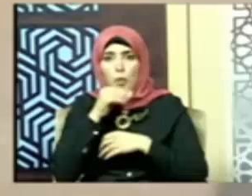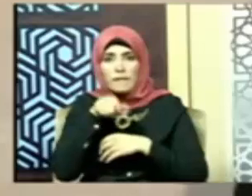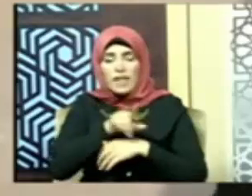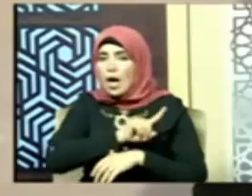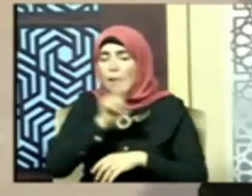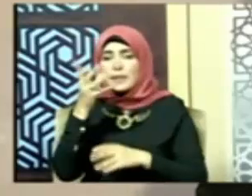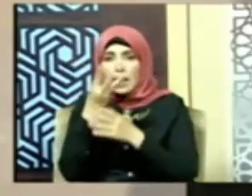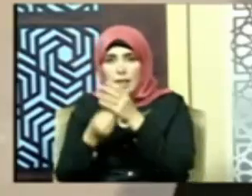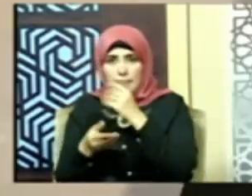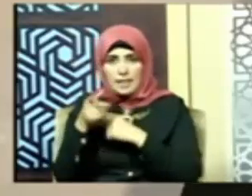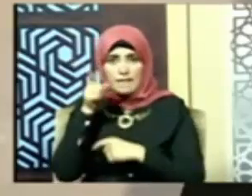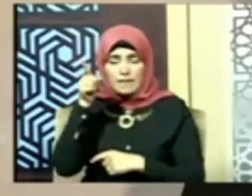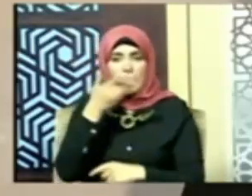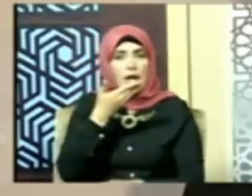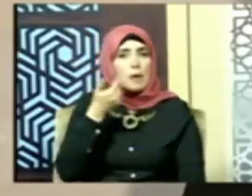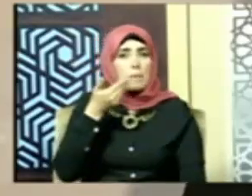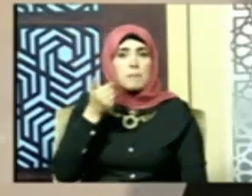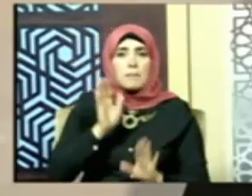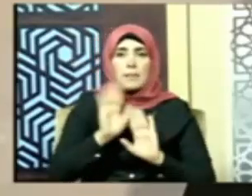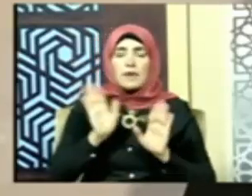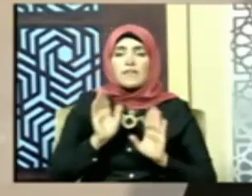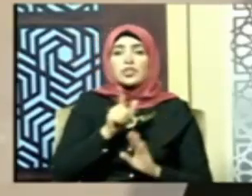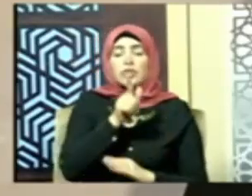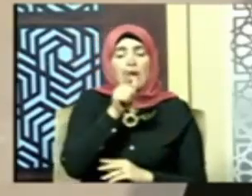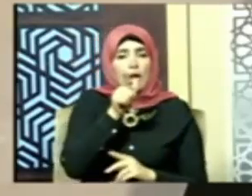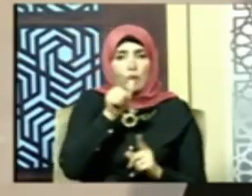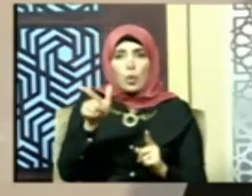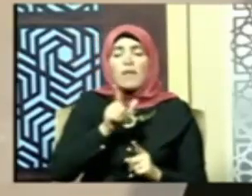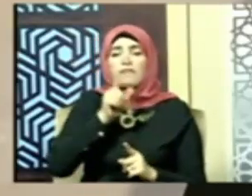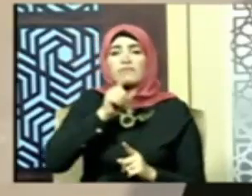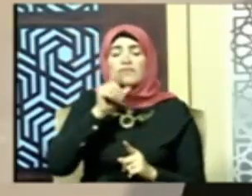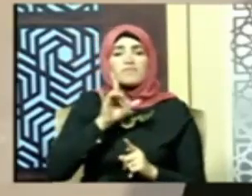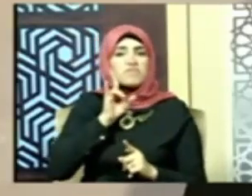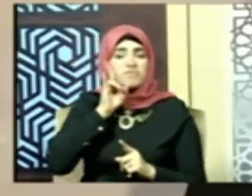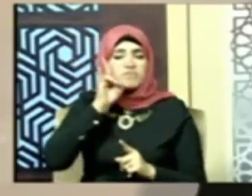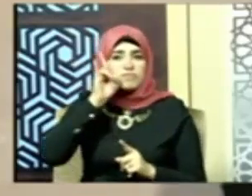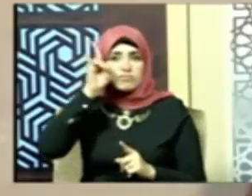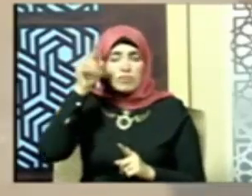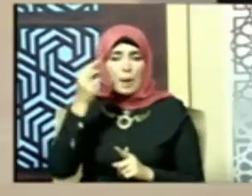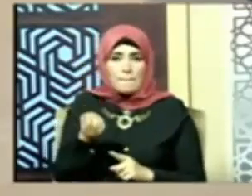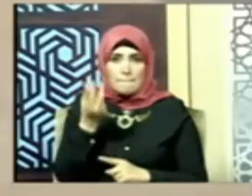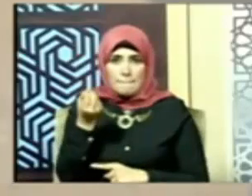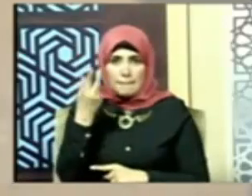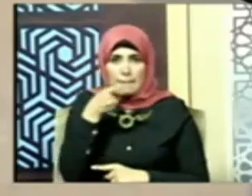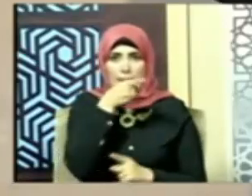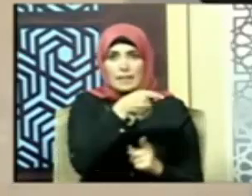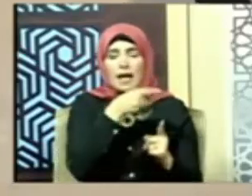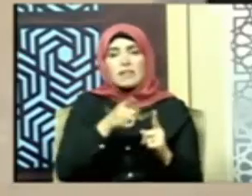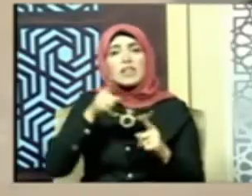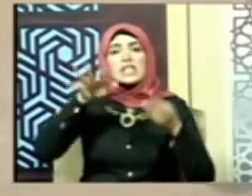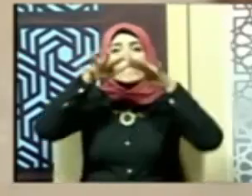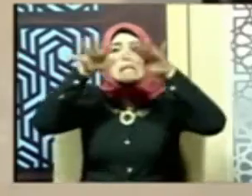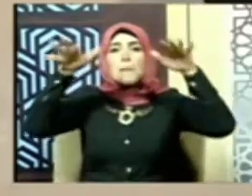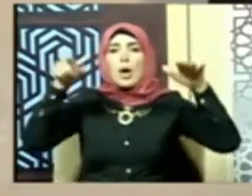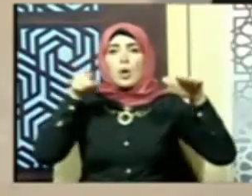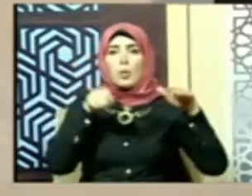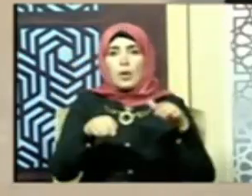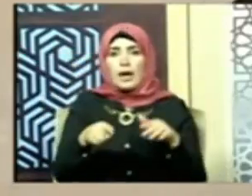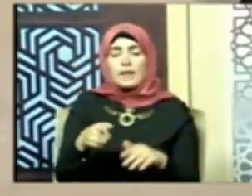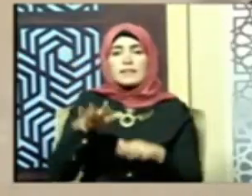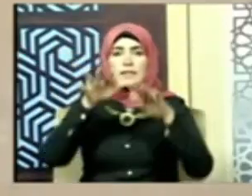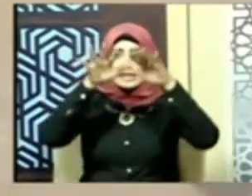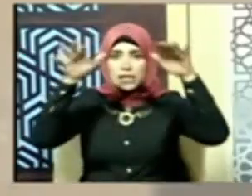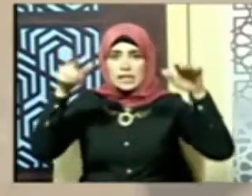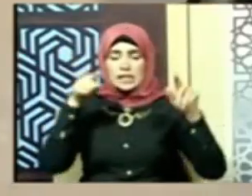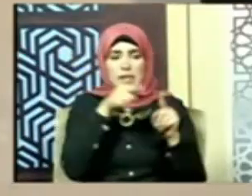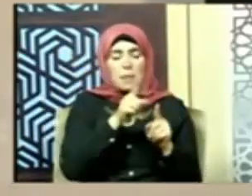اتخذ الرحمن ولدا، لقد جئتم شيئا إدا، تكاد السماوات